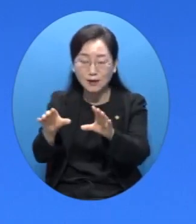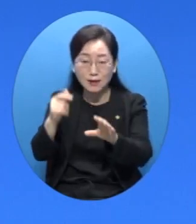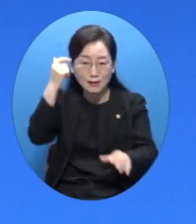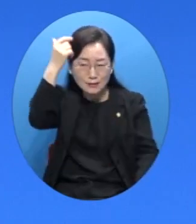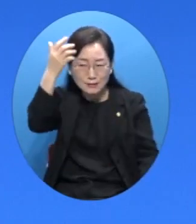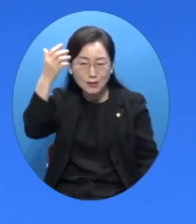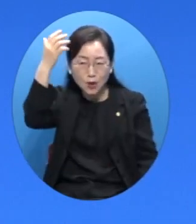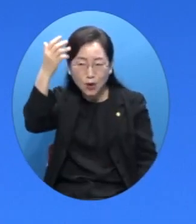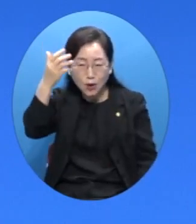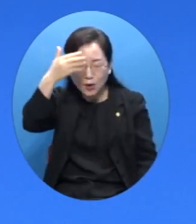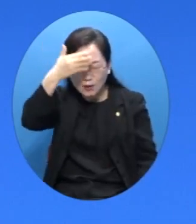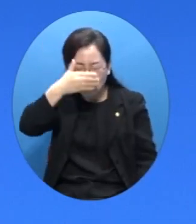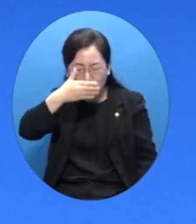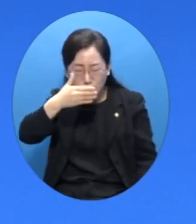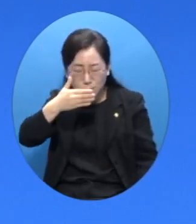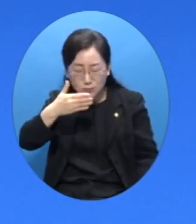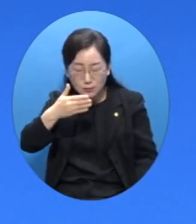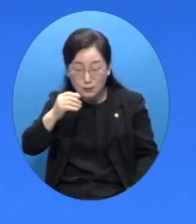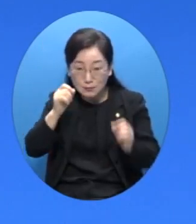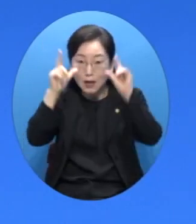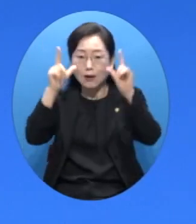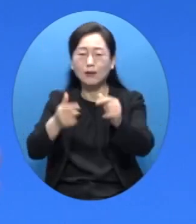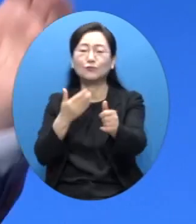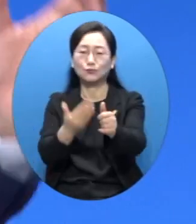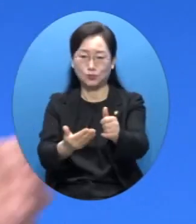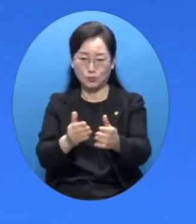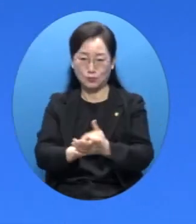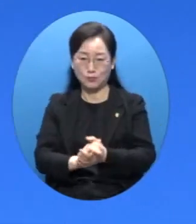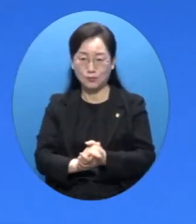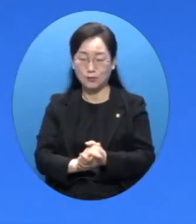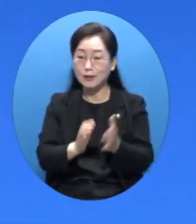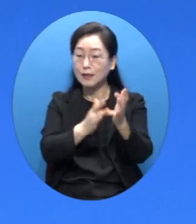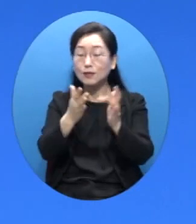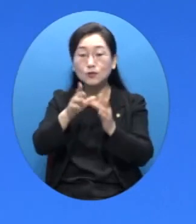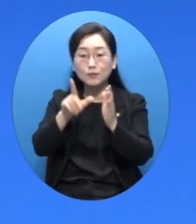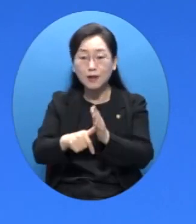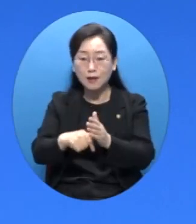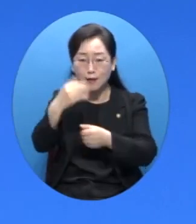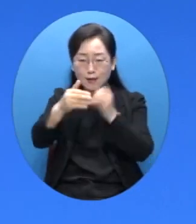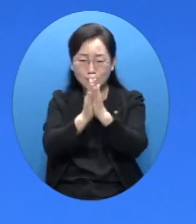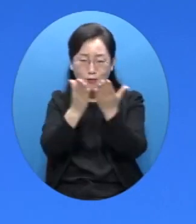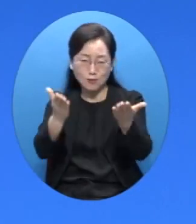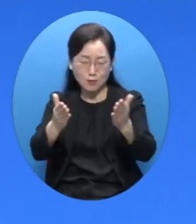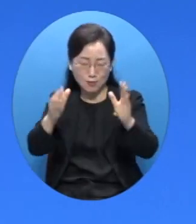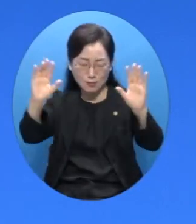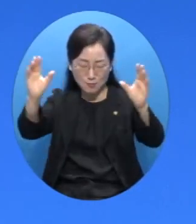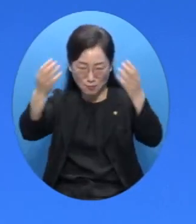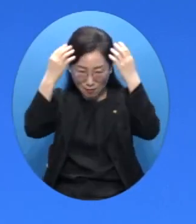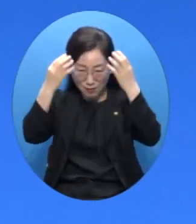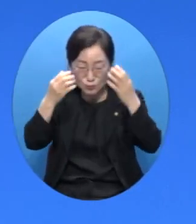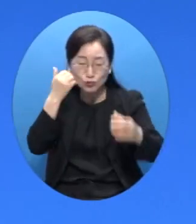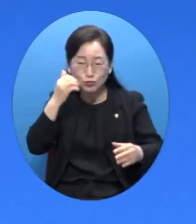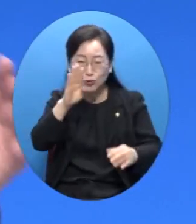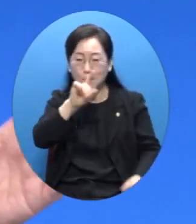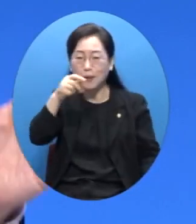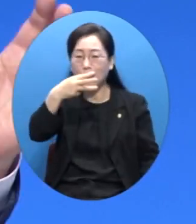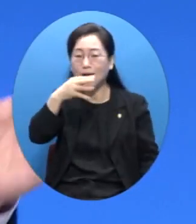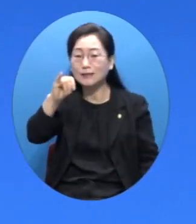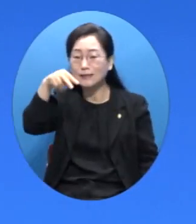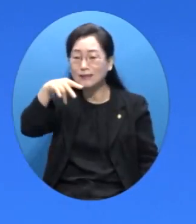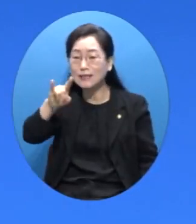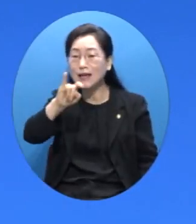영적인 맹인의 눈을 뜨게 하게 이 땅에 오신 것입니다. 예수님 당시 성경을 잘 아는 바리새인들,